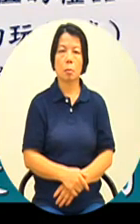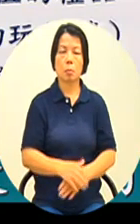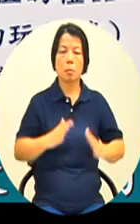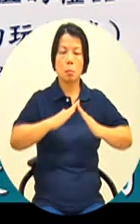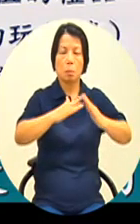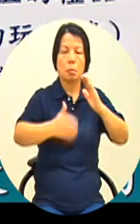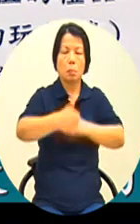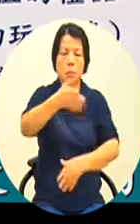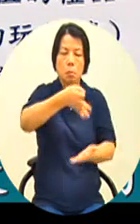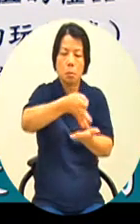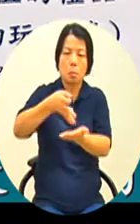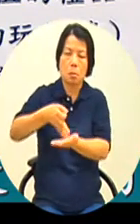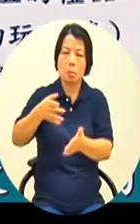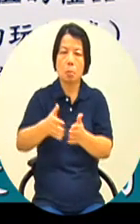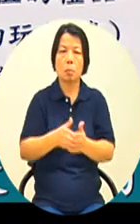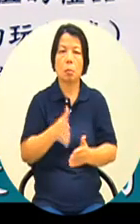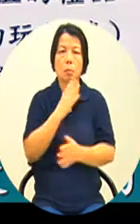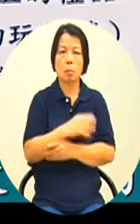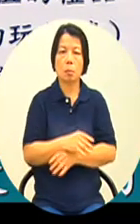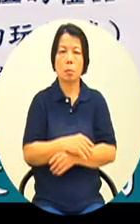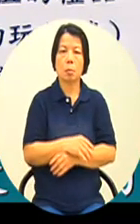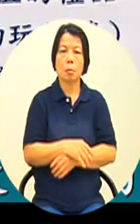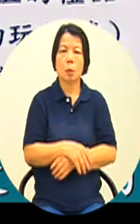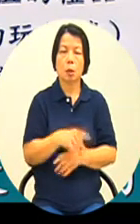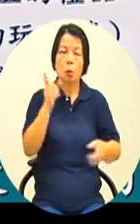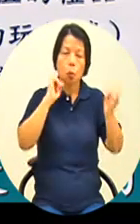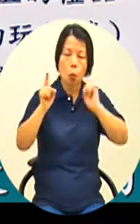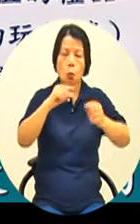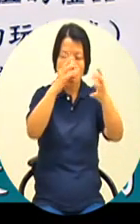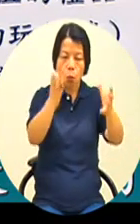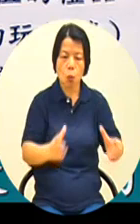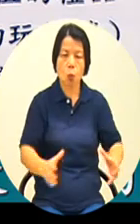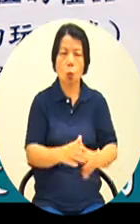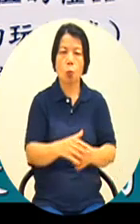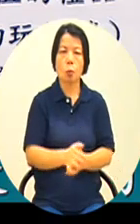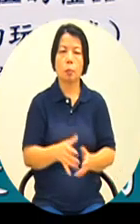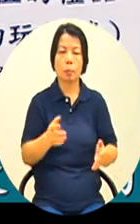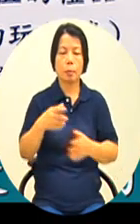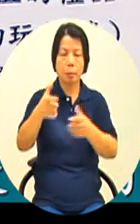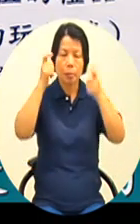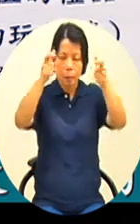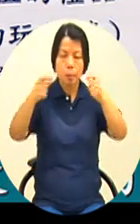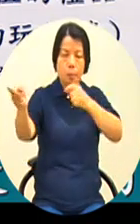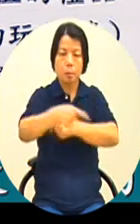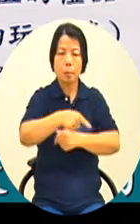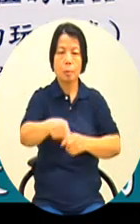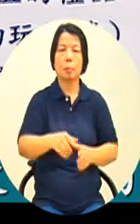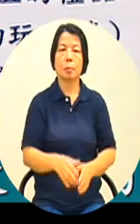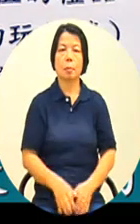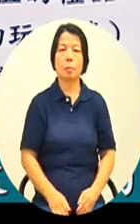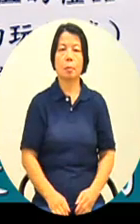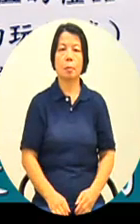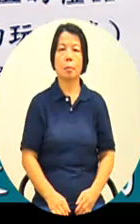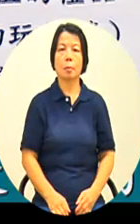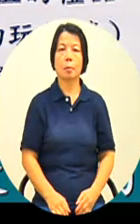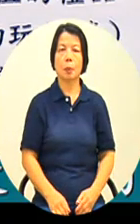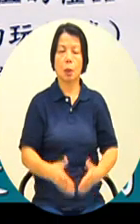吉祥玩物等等举办，你。来这佚佗，你即马改班嘛？来高雄佚佗，画一个摸彩件。